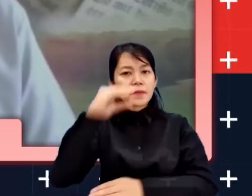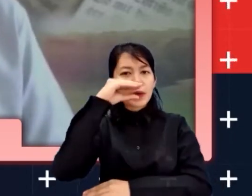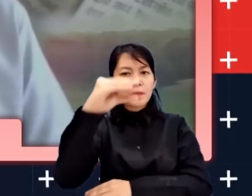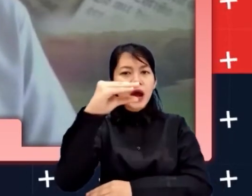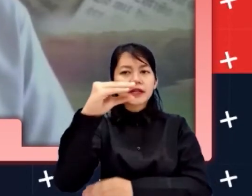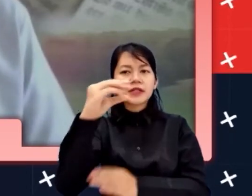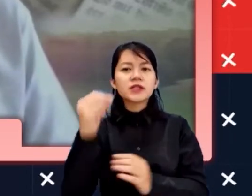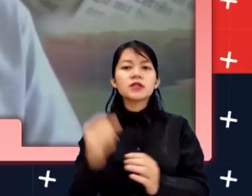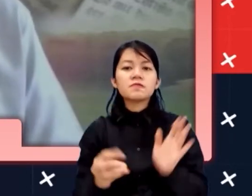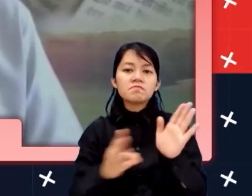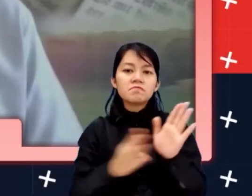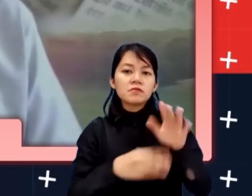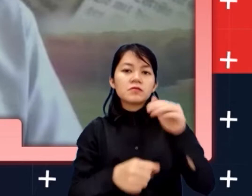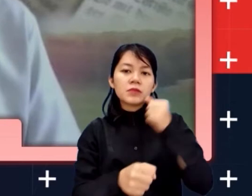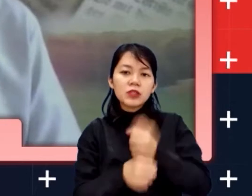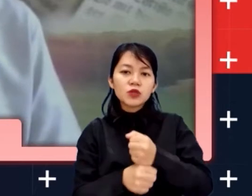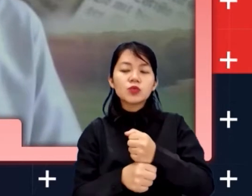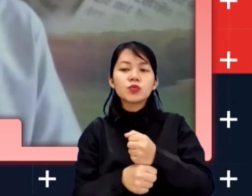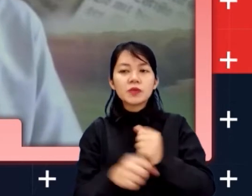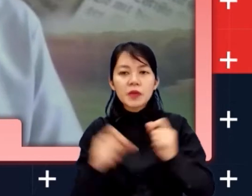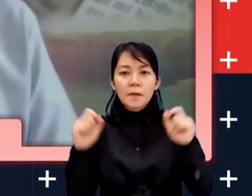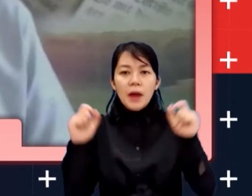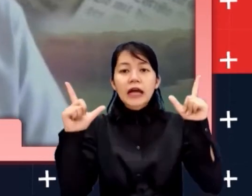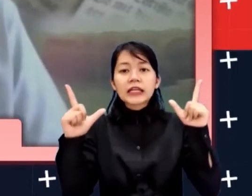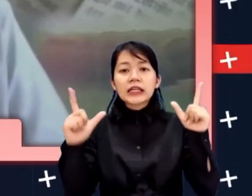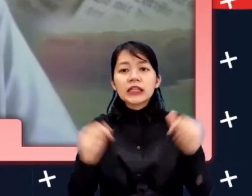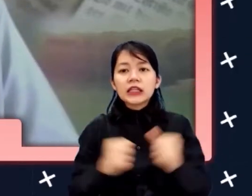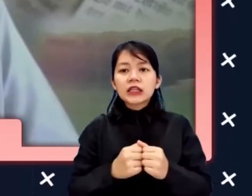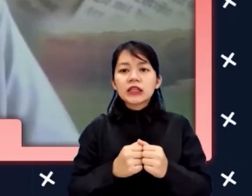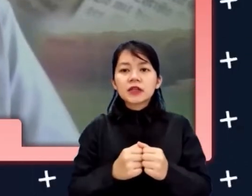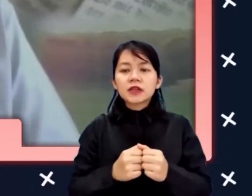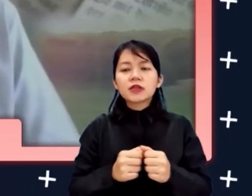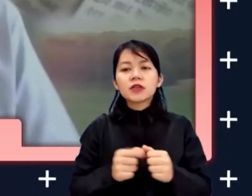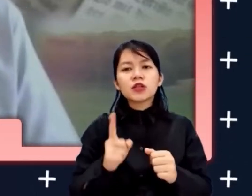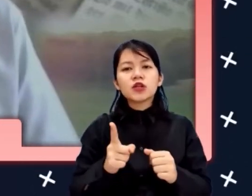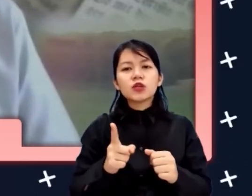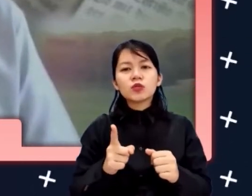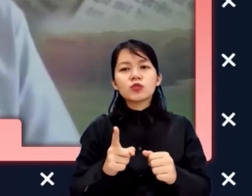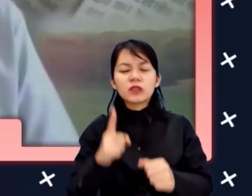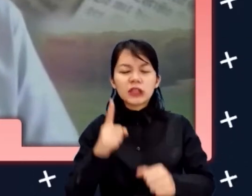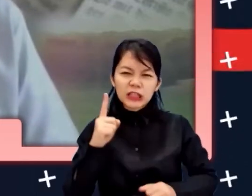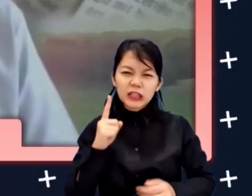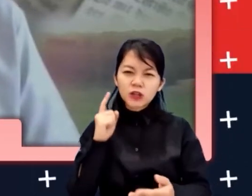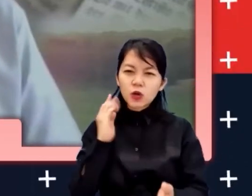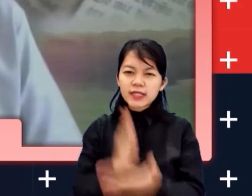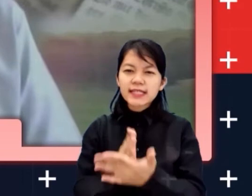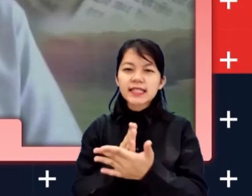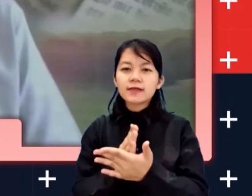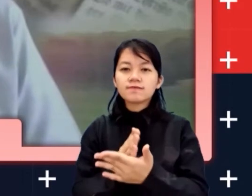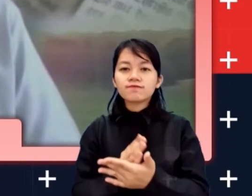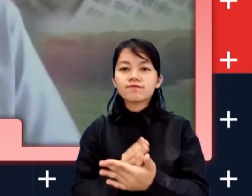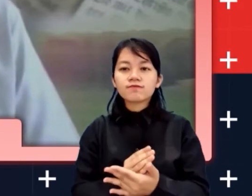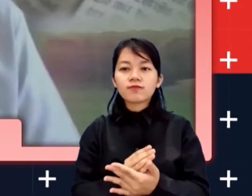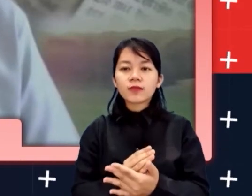bangkit, itu sangat konsisten informasinya di dalam Matius,